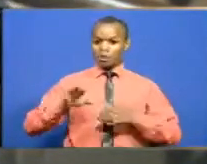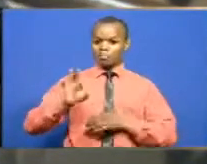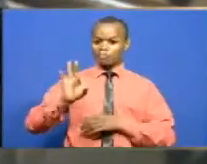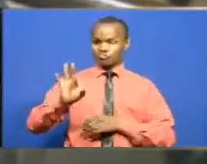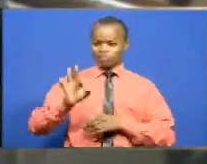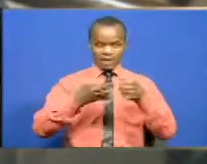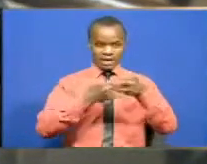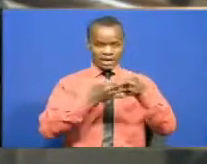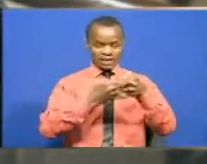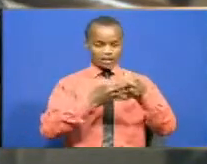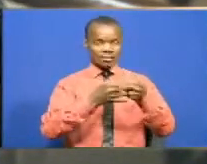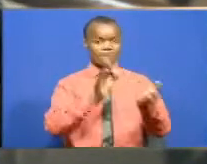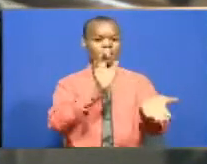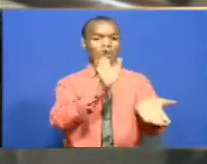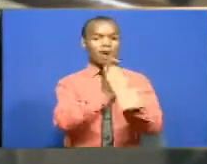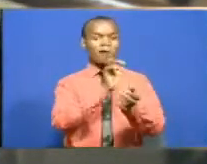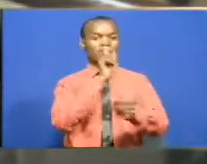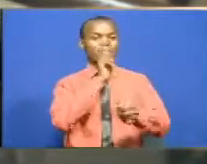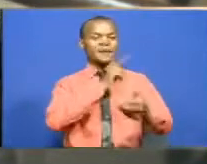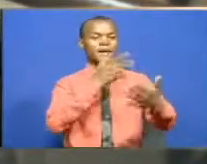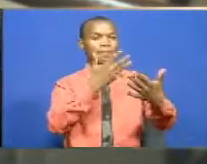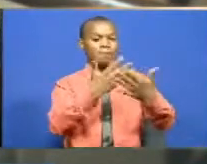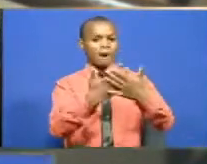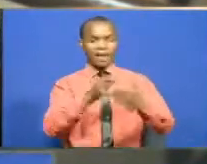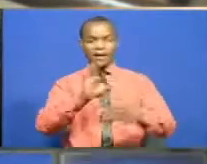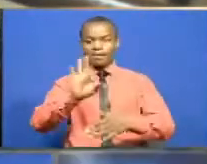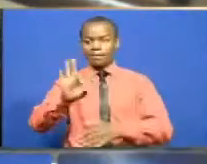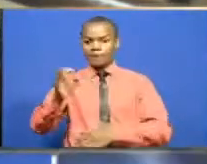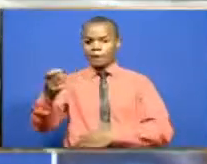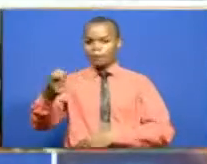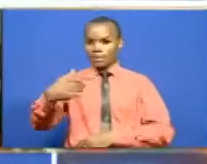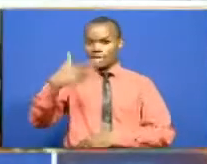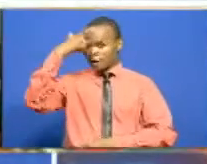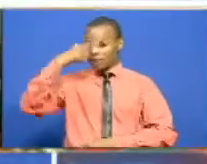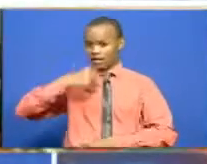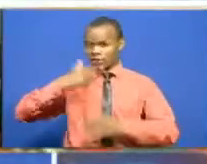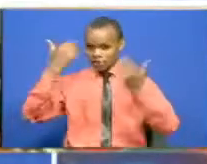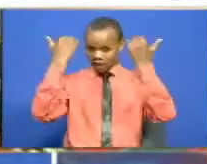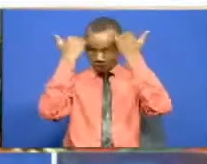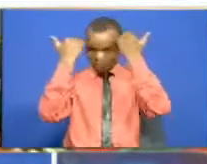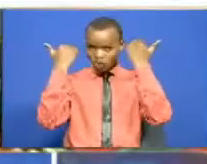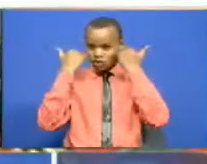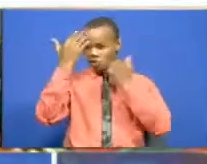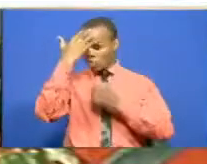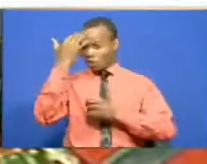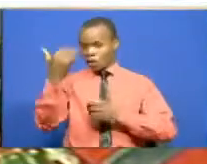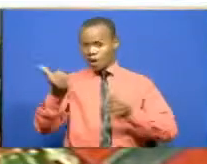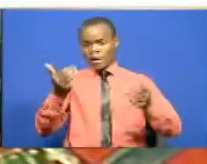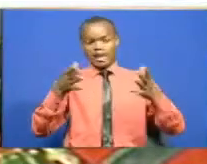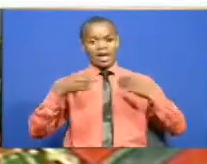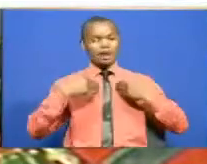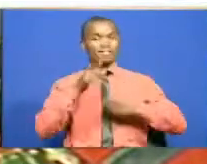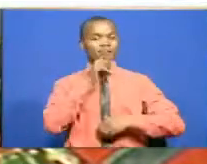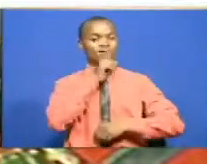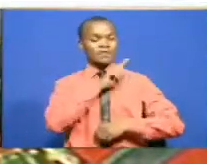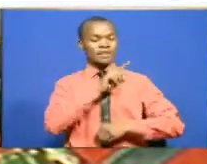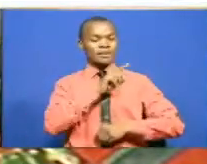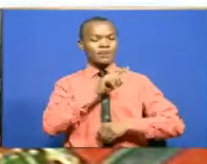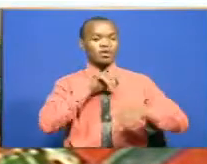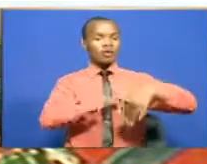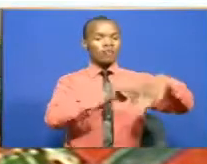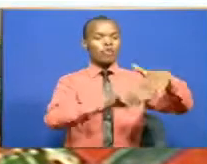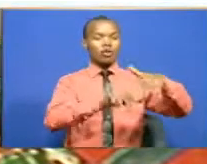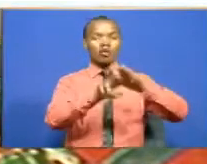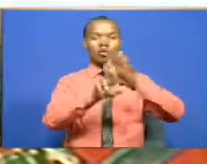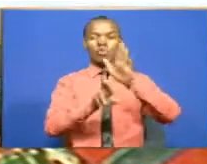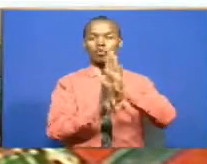wamehukumiwa kifungo cha miezi mitatu gerezani na mahakama ya Thika baada ya kukiri kosa la kukiuka kanuni zilizotolewa na Wizara ya Afya